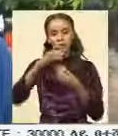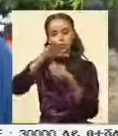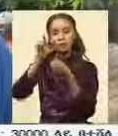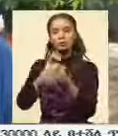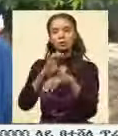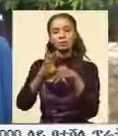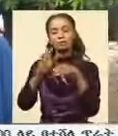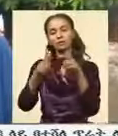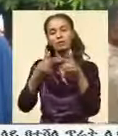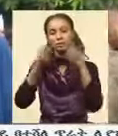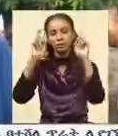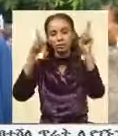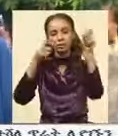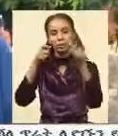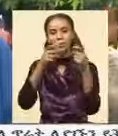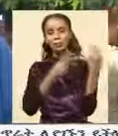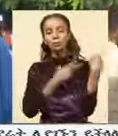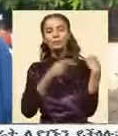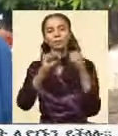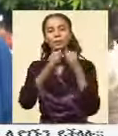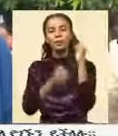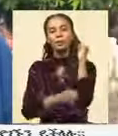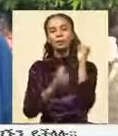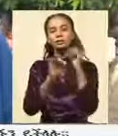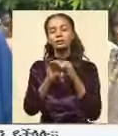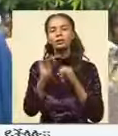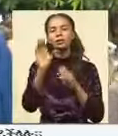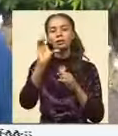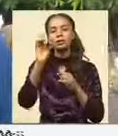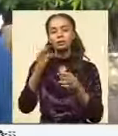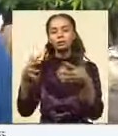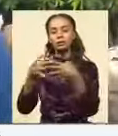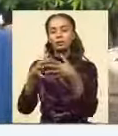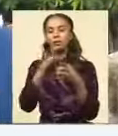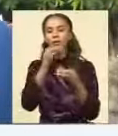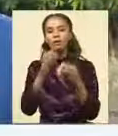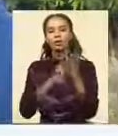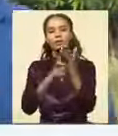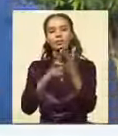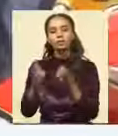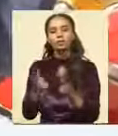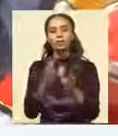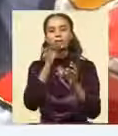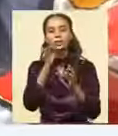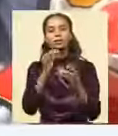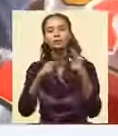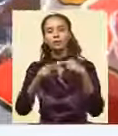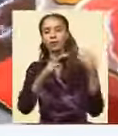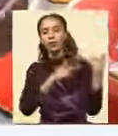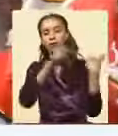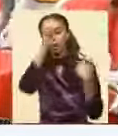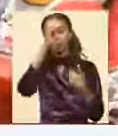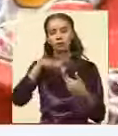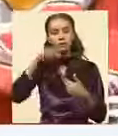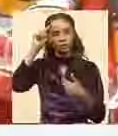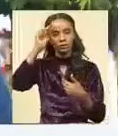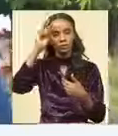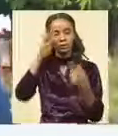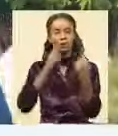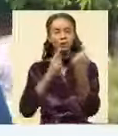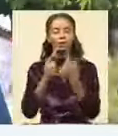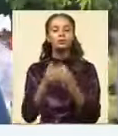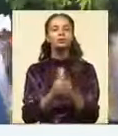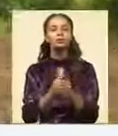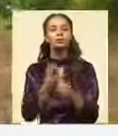በምክትል ርዕሰ መስተዳድር ማዕረግ የመሰረተ ልማት ክላስተር አስተባባሪና የትራንስፖርትና መንገድ ልማት ቢሮ ኃላፊ አቶ ፋጂዮ ሳፒ ተናግረዋል።